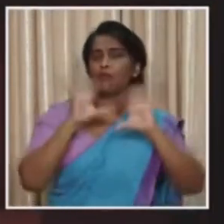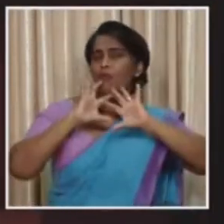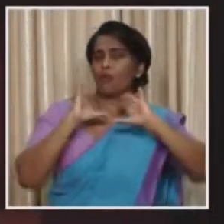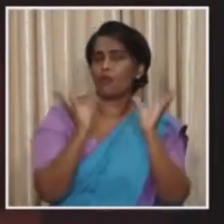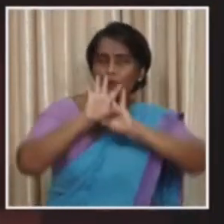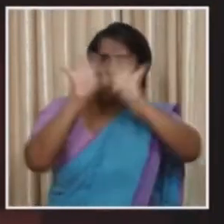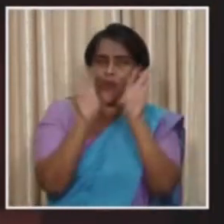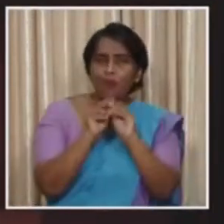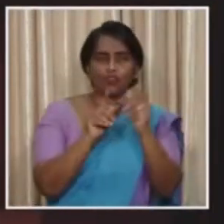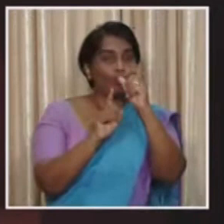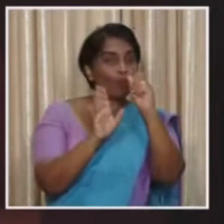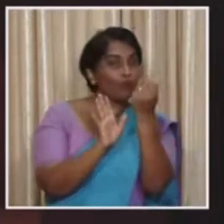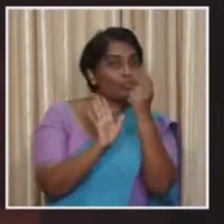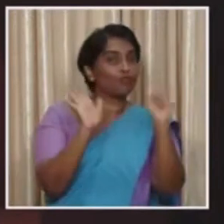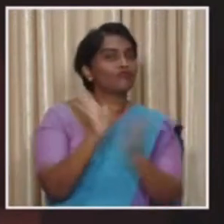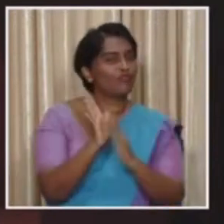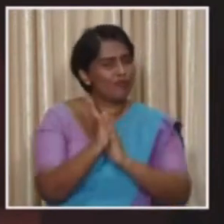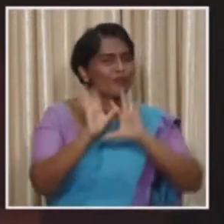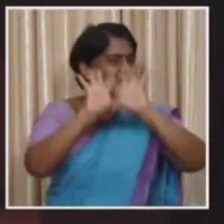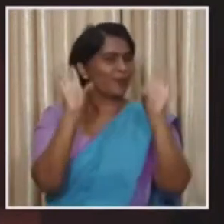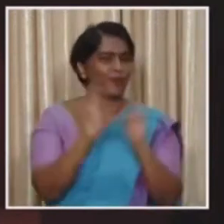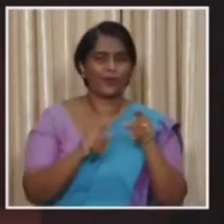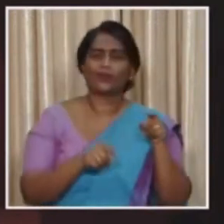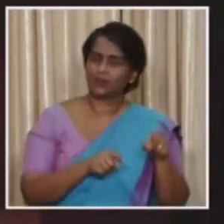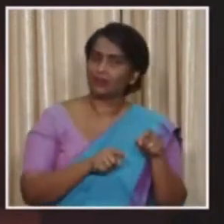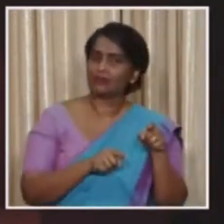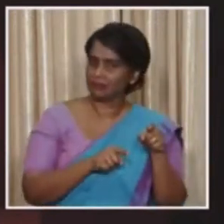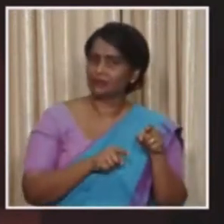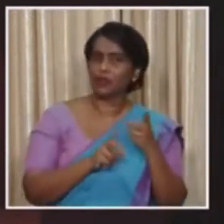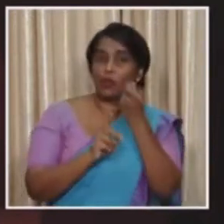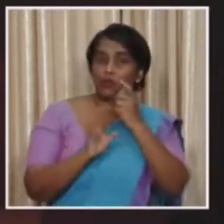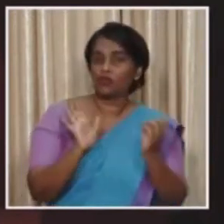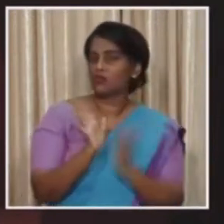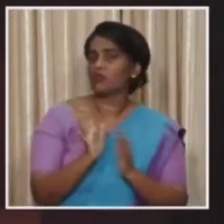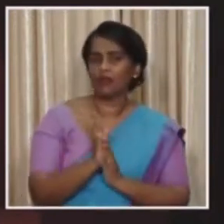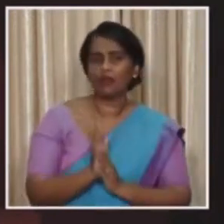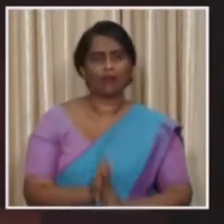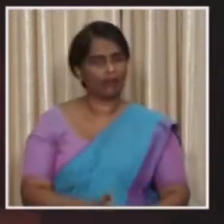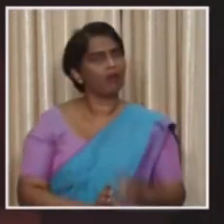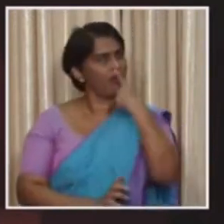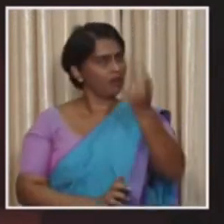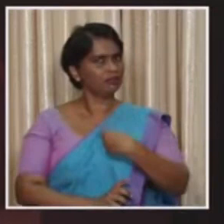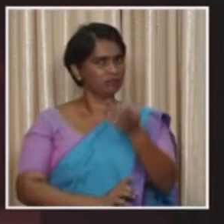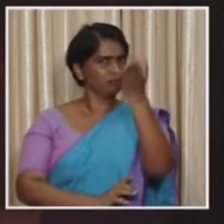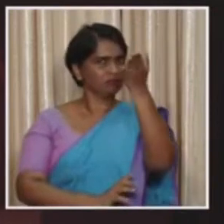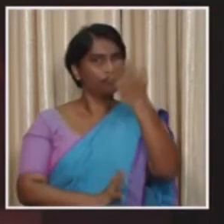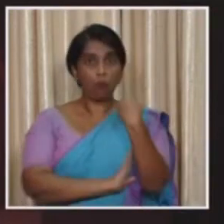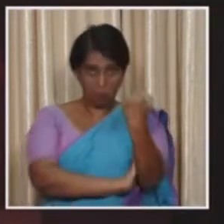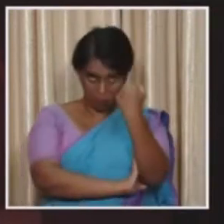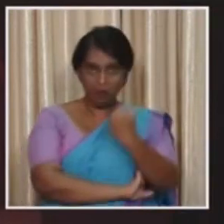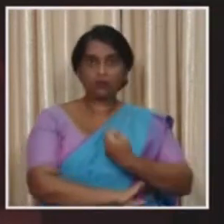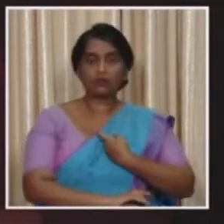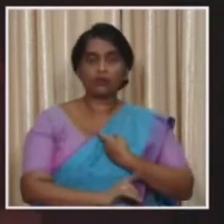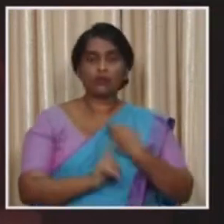මුදල් කාරක සභාව රැස් වෙනකොට ඕනෑම වෙලාවක් කියන්නේ ඒ නිලධාරීන් මුදල් කාරක සභාව. ඒ කියන්නේ ඔබතුමා මට කියන්නේ මට බලයක් තියෙනවද